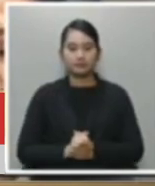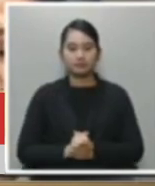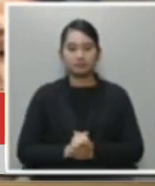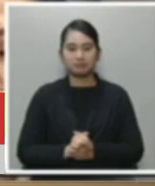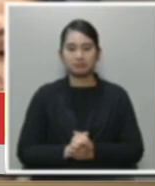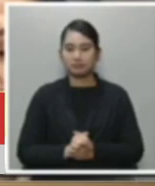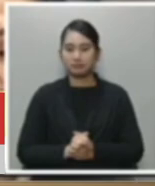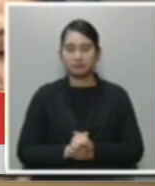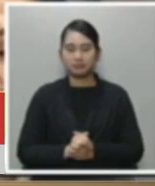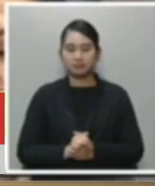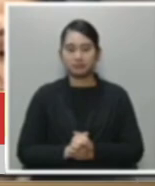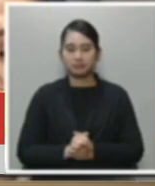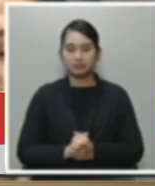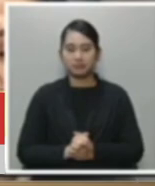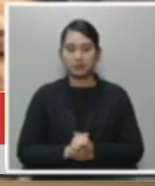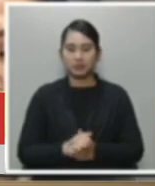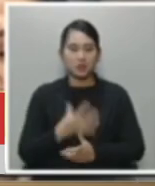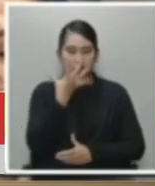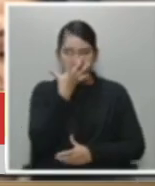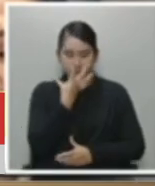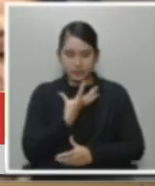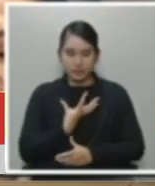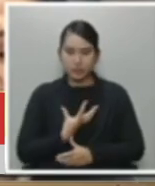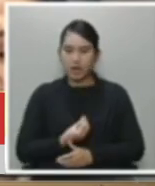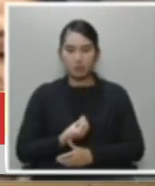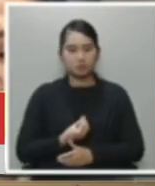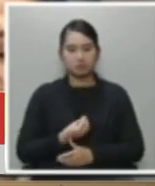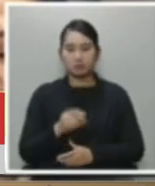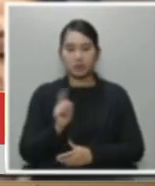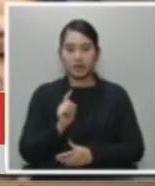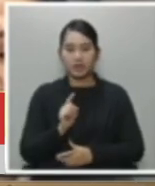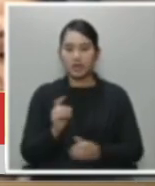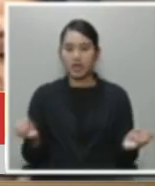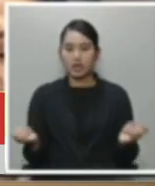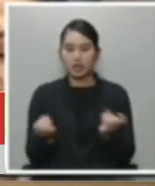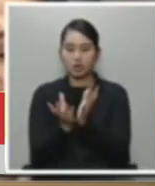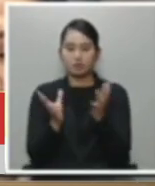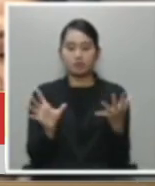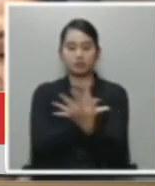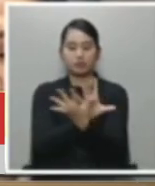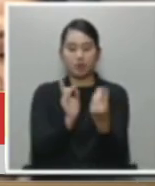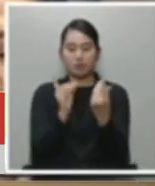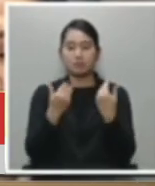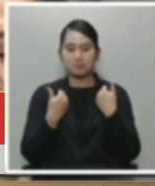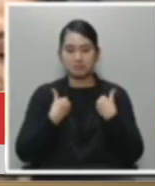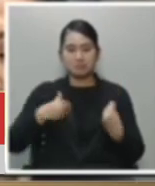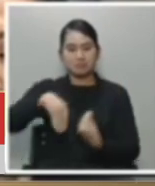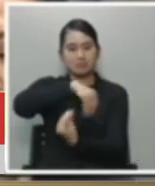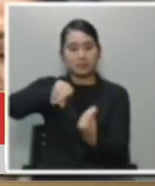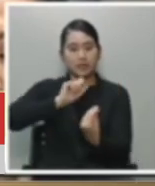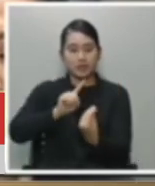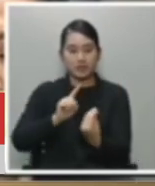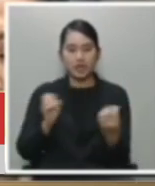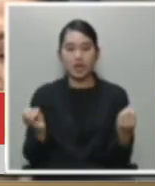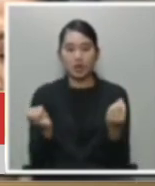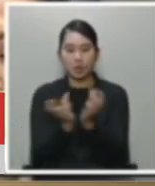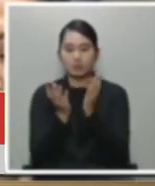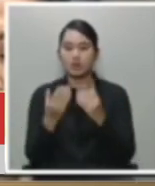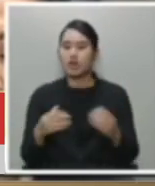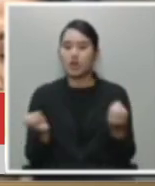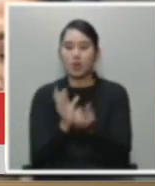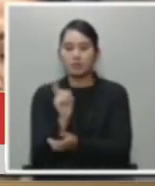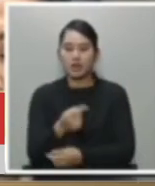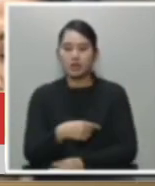กนาฏกรรมที่เกิดขึ้นรุนแรงที่สุดในประเทศส่งผลกระทบต่อสภาพสังคมเศรษฐกิจและกระทบกระเทือนจิตใจของ